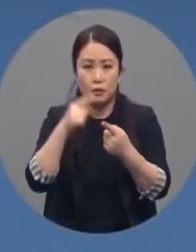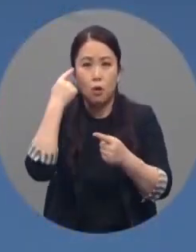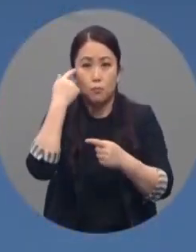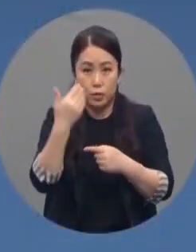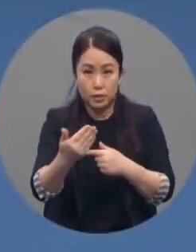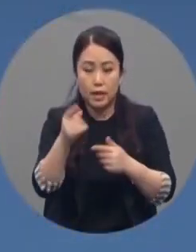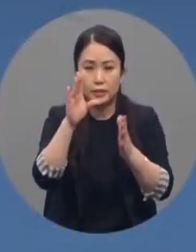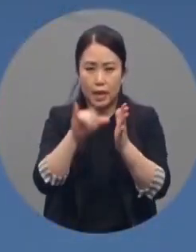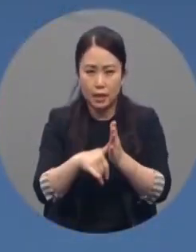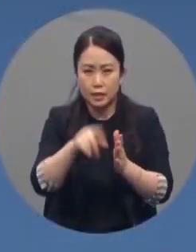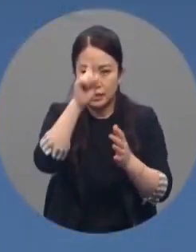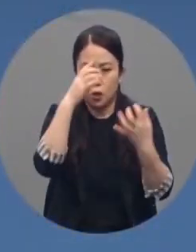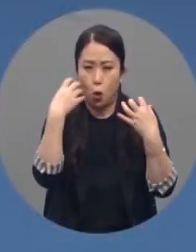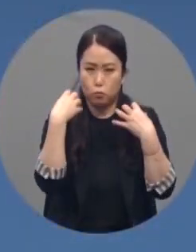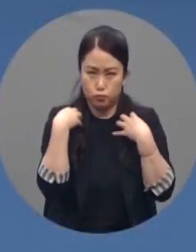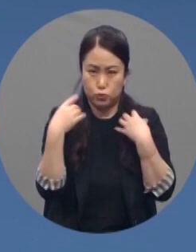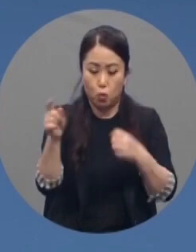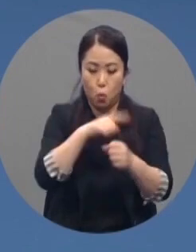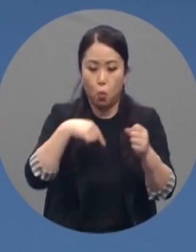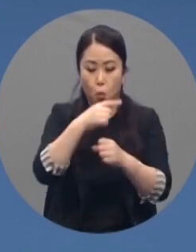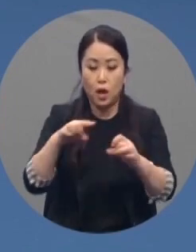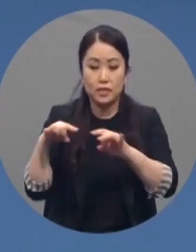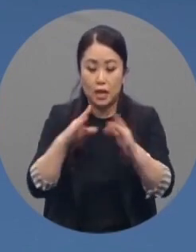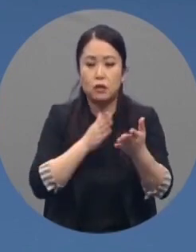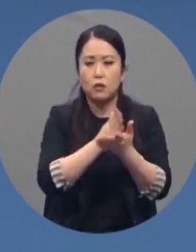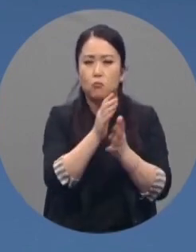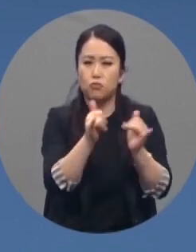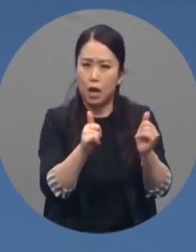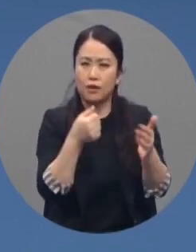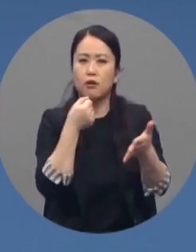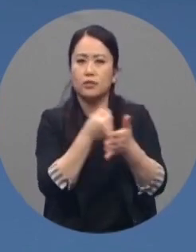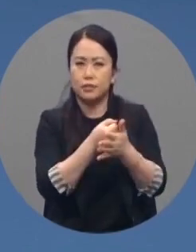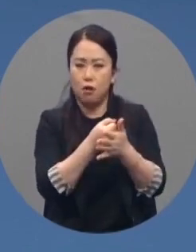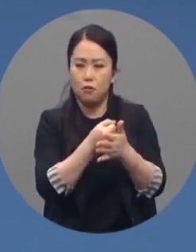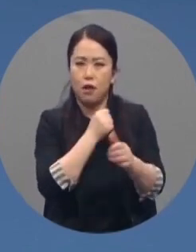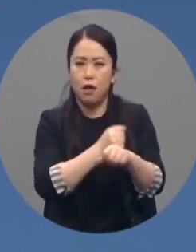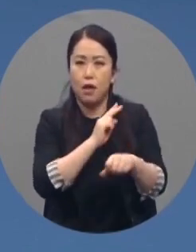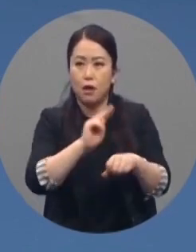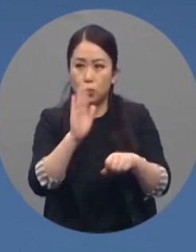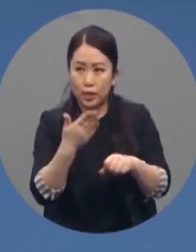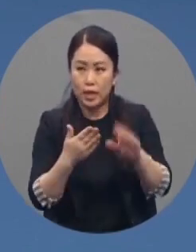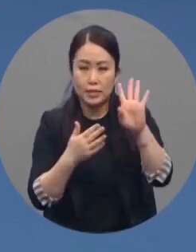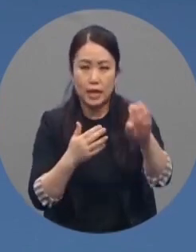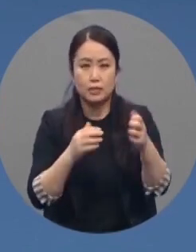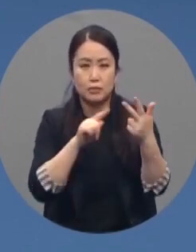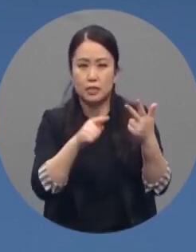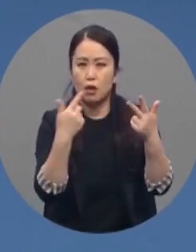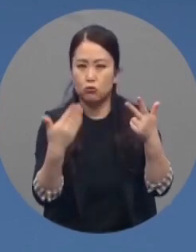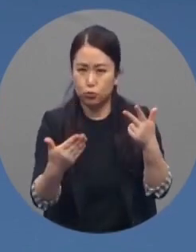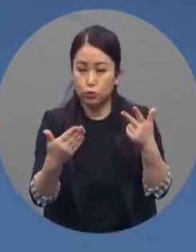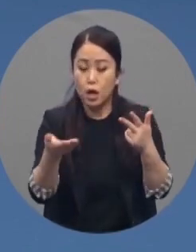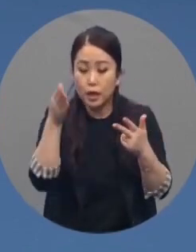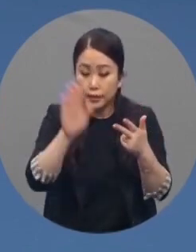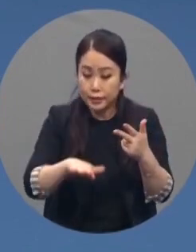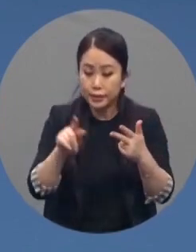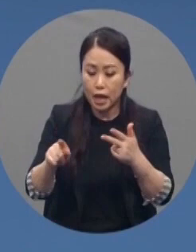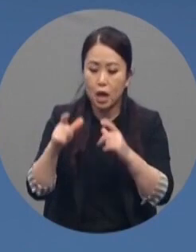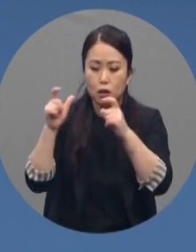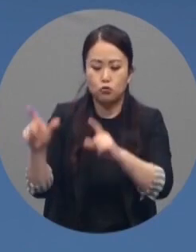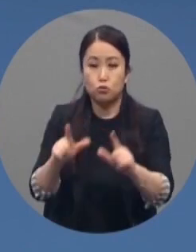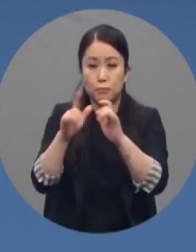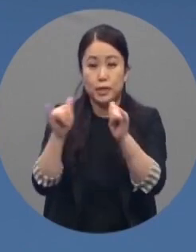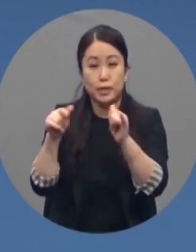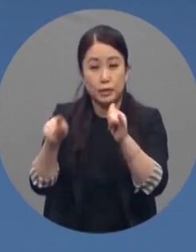한다가 47.9% 주민 의견에 따라야 한다는 45.9%로 나타나 5차 범위